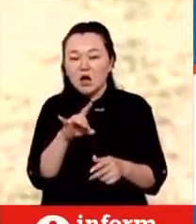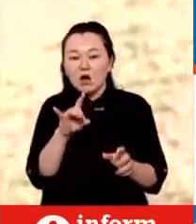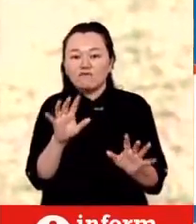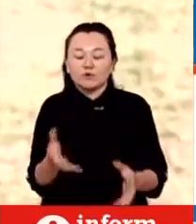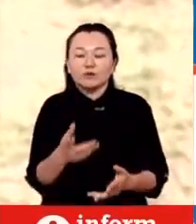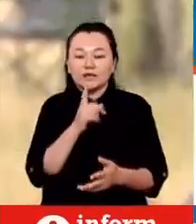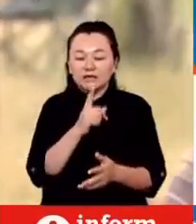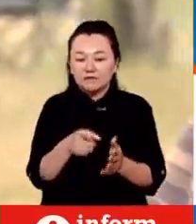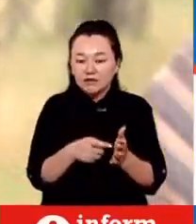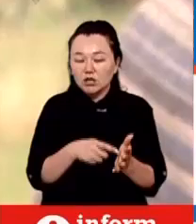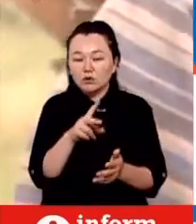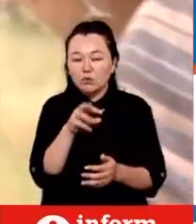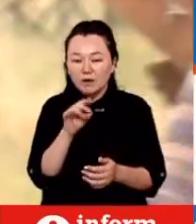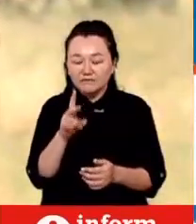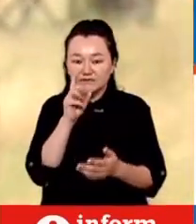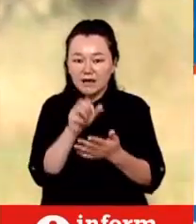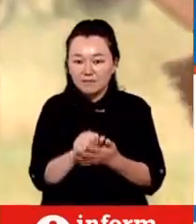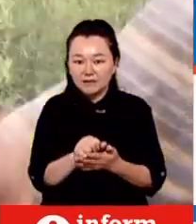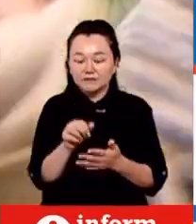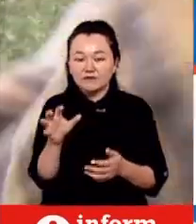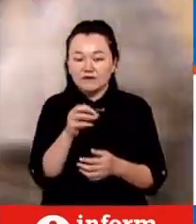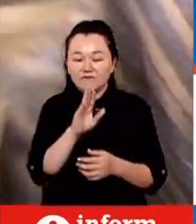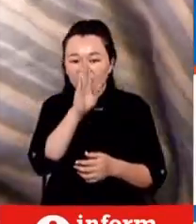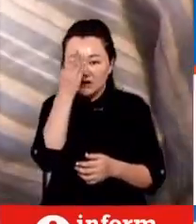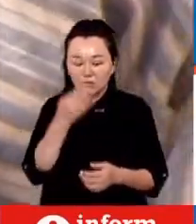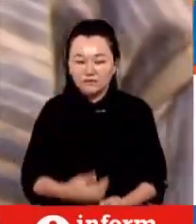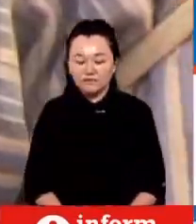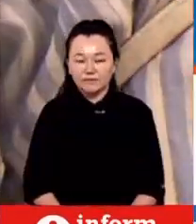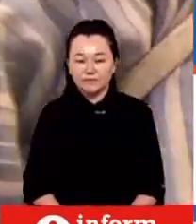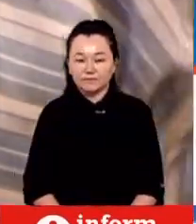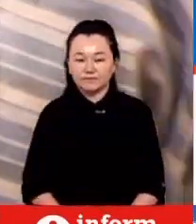разгаре интервью Кумар лухманов заметил преследующих его врагов